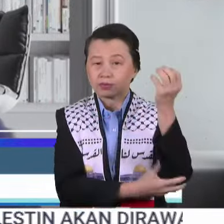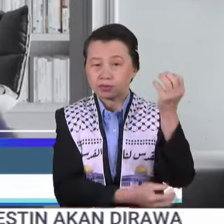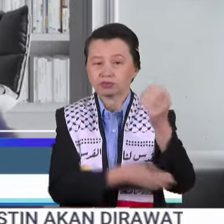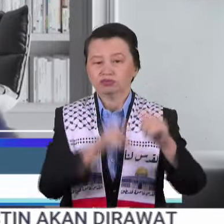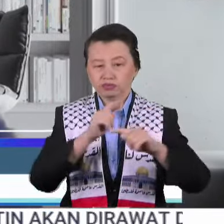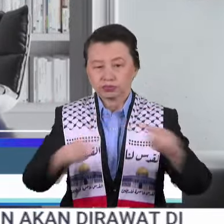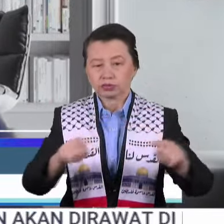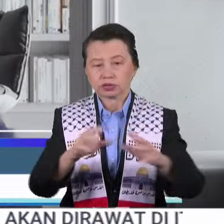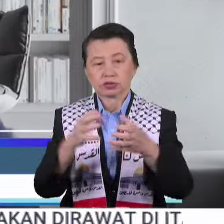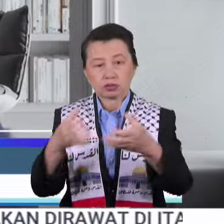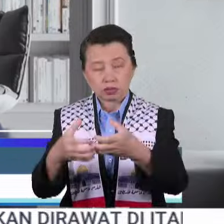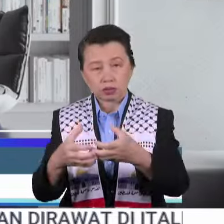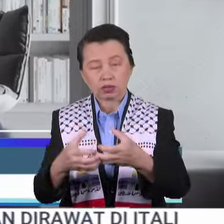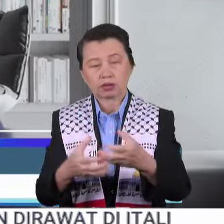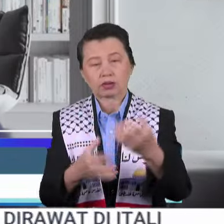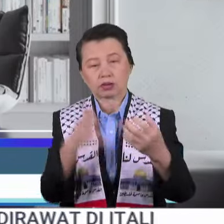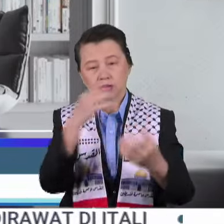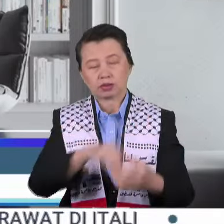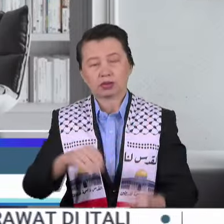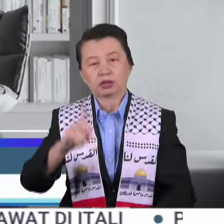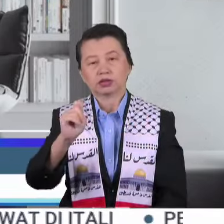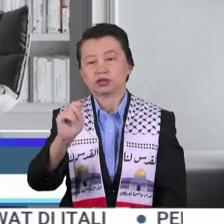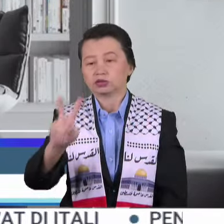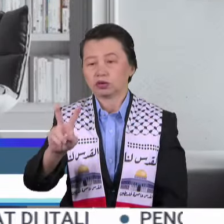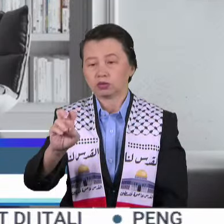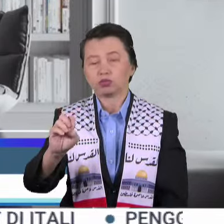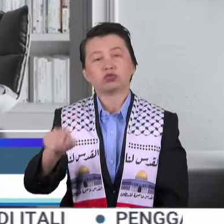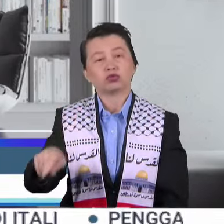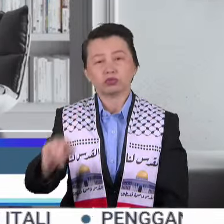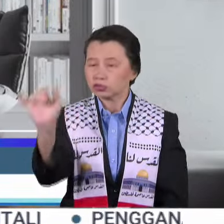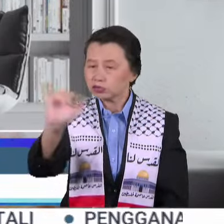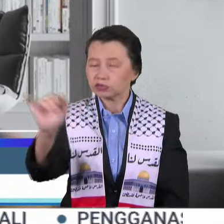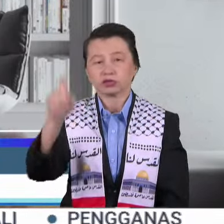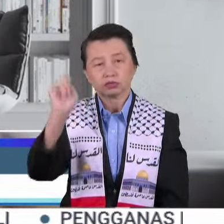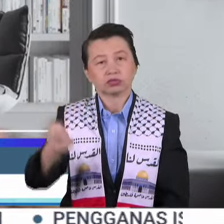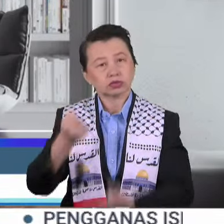sebenarnya golongan M40 yang T20 ini juga perlu juga untuk